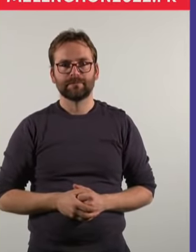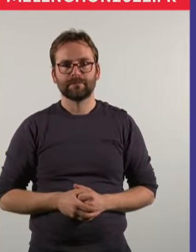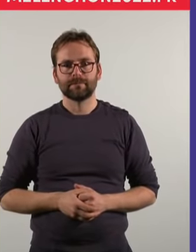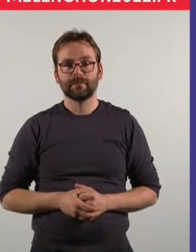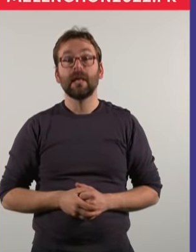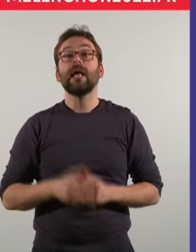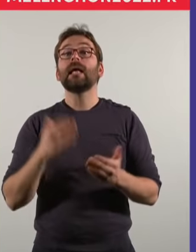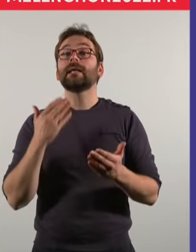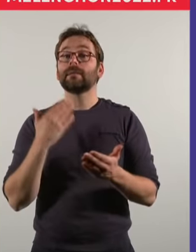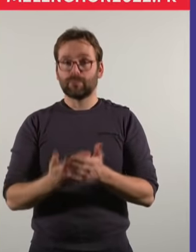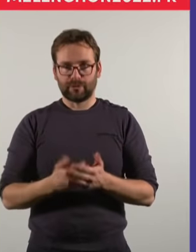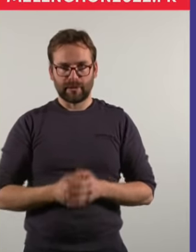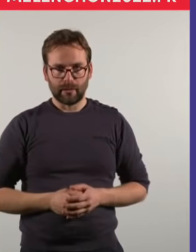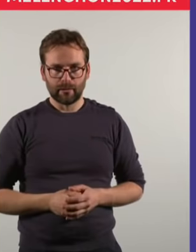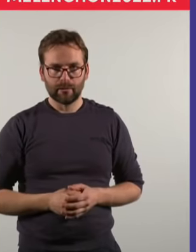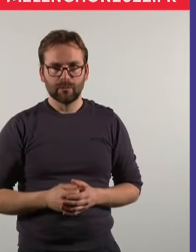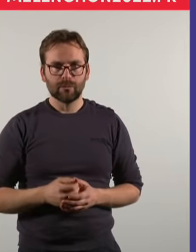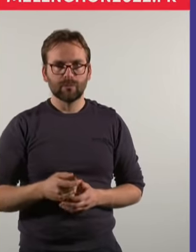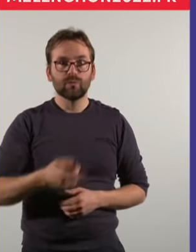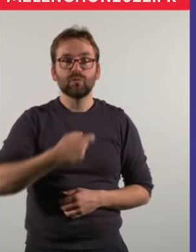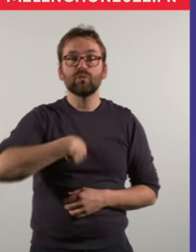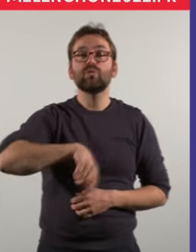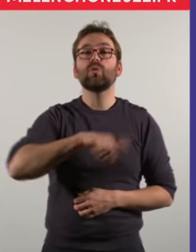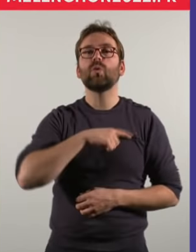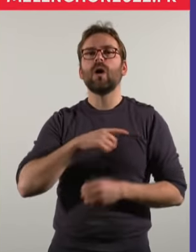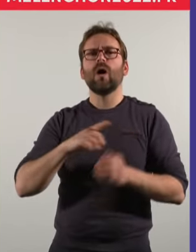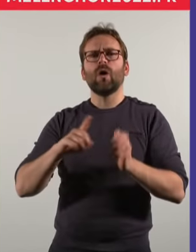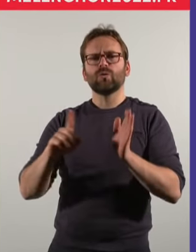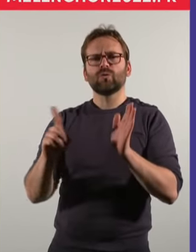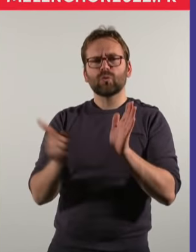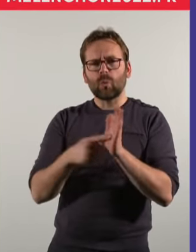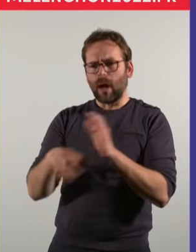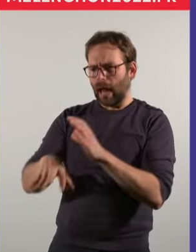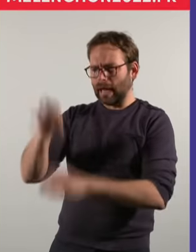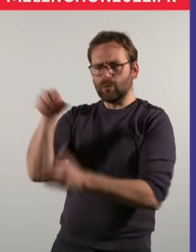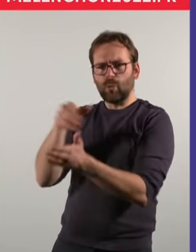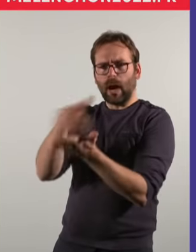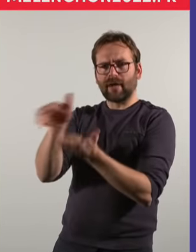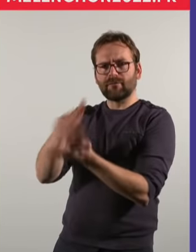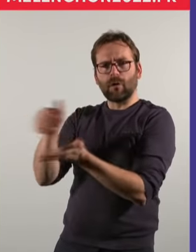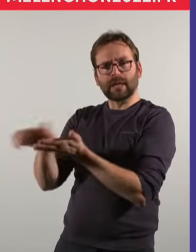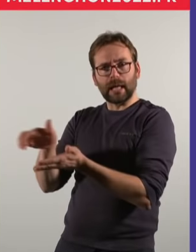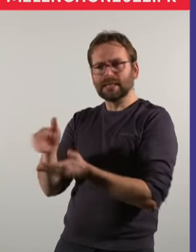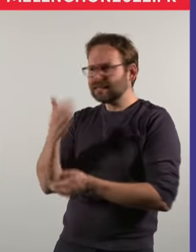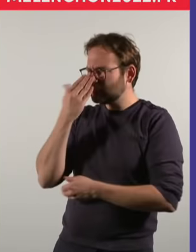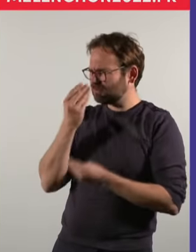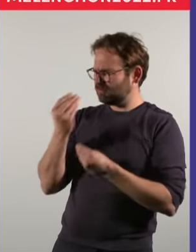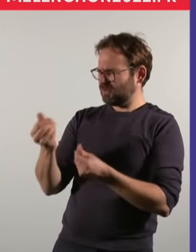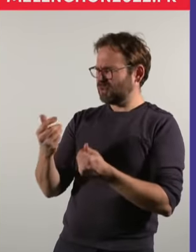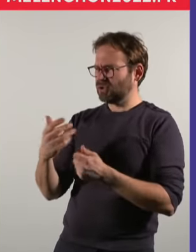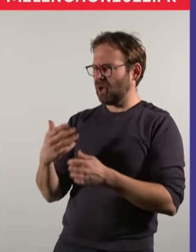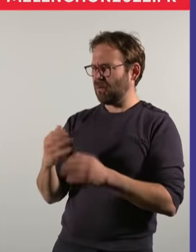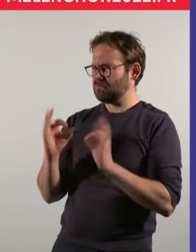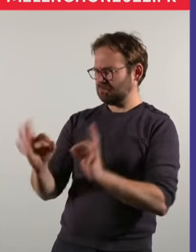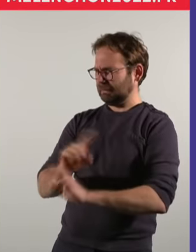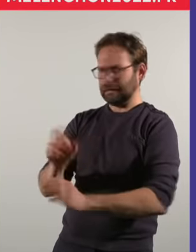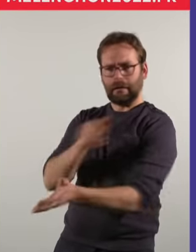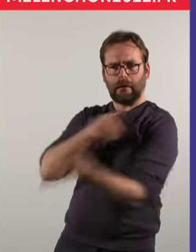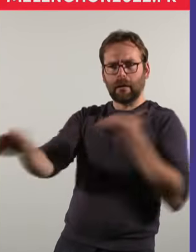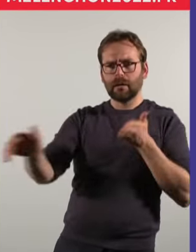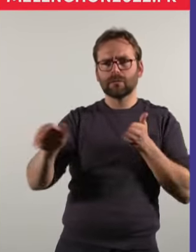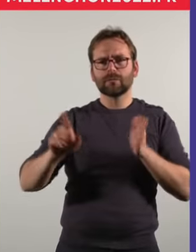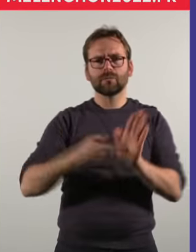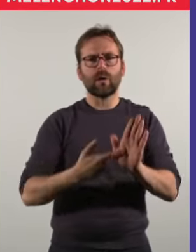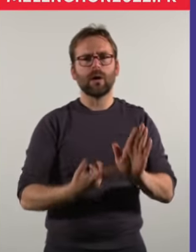C'est pour ça qu'on appliquera le droit de révoquer les élus lorsque vous estimez qu'ils vous ont trahi.